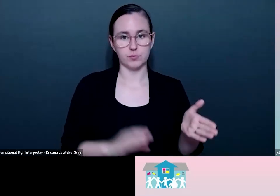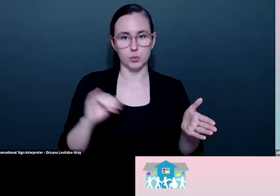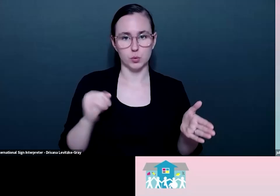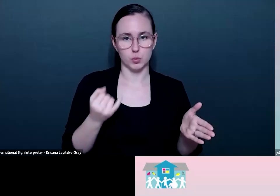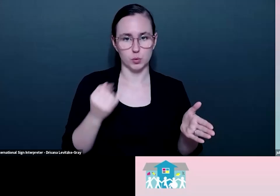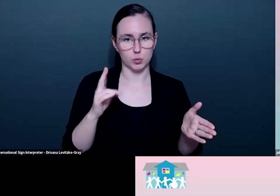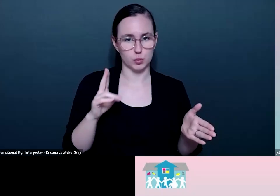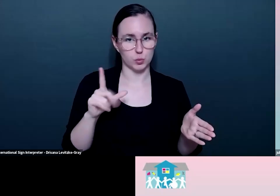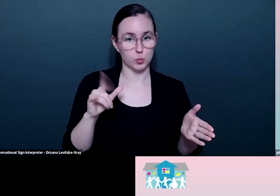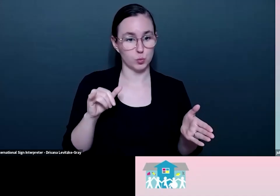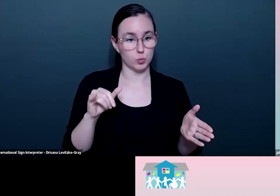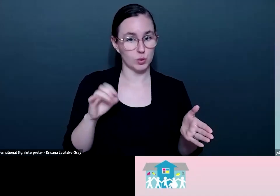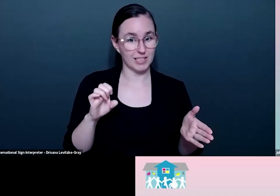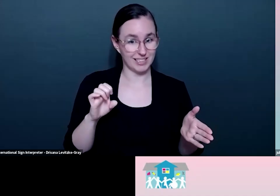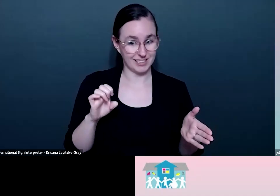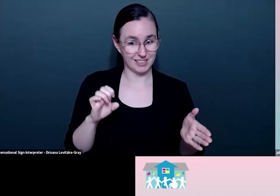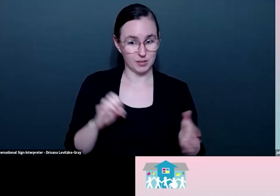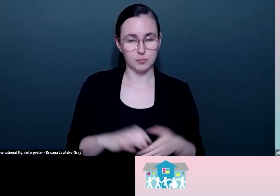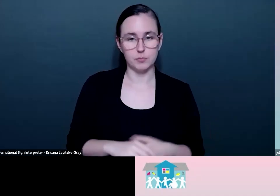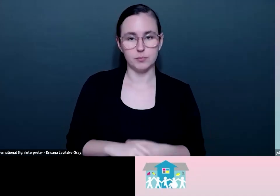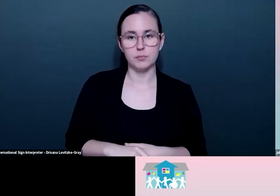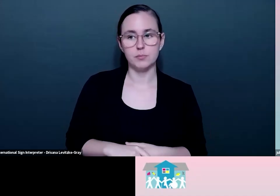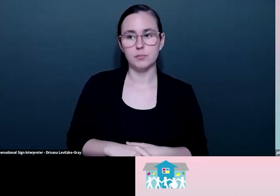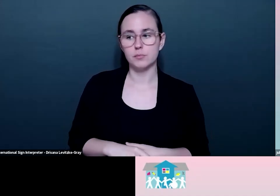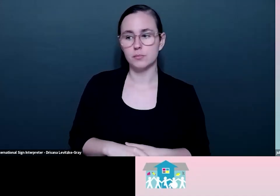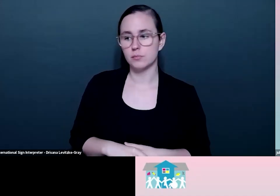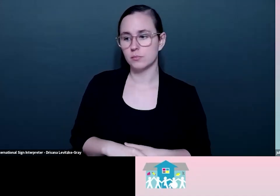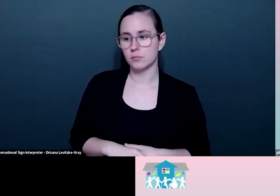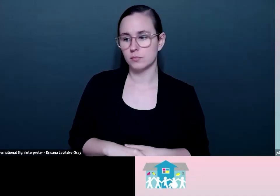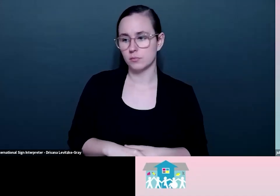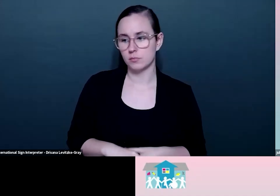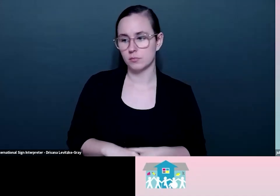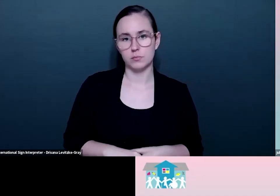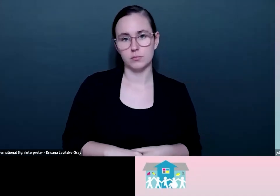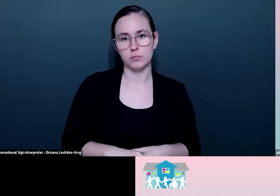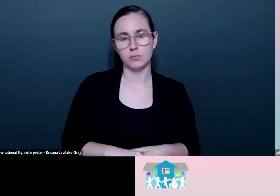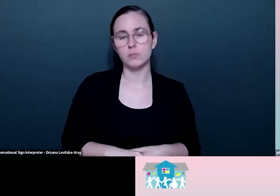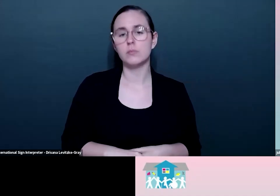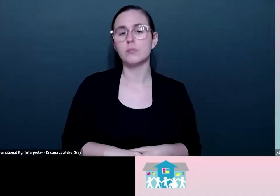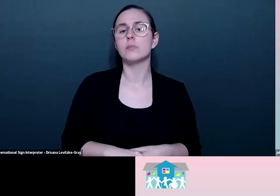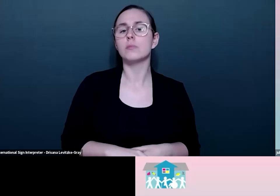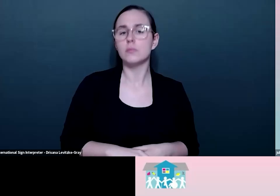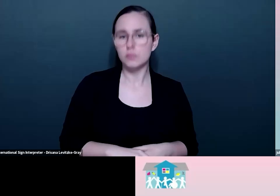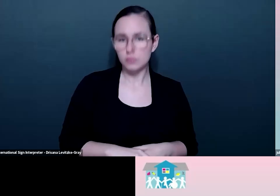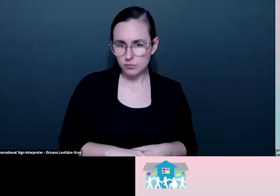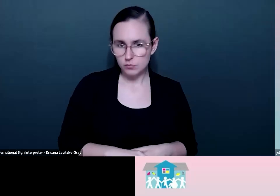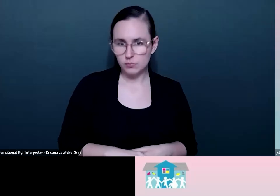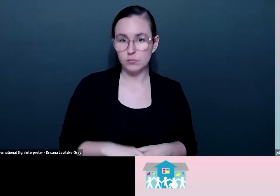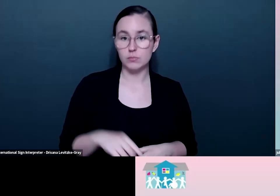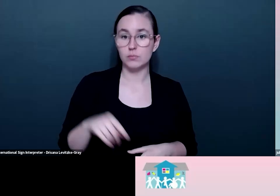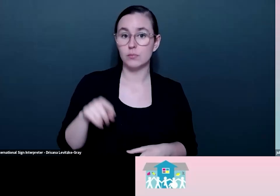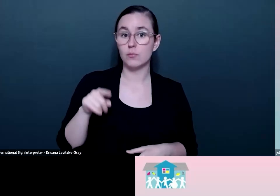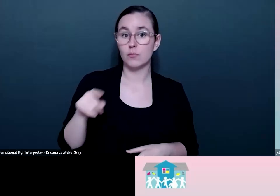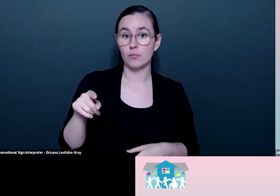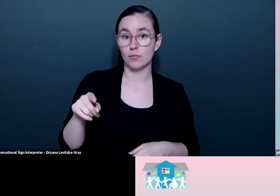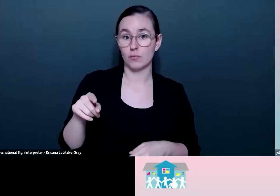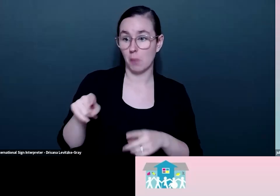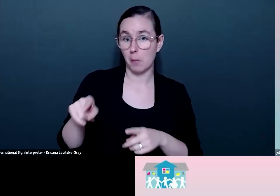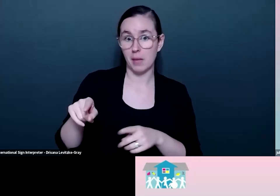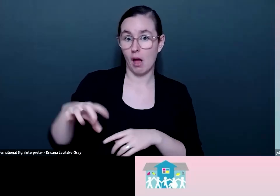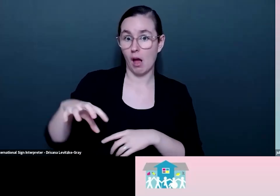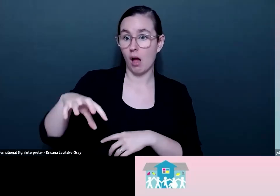Alors, il y a des questions, bien évidemment, dans certains pays spécifiques, il y a des